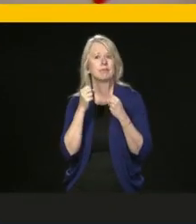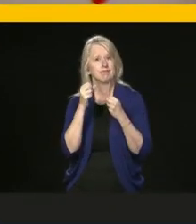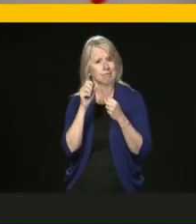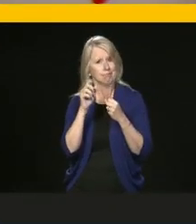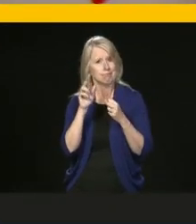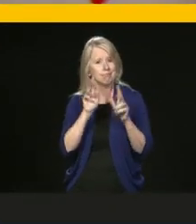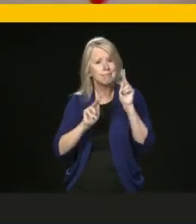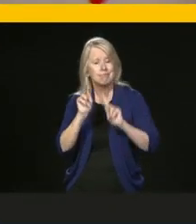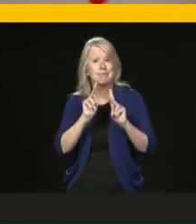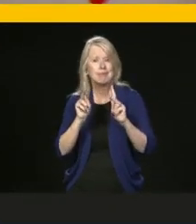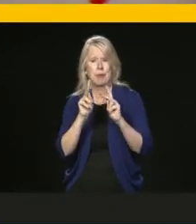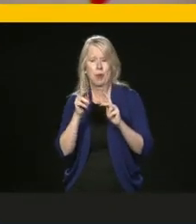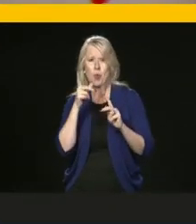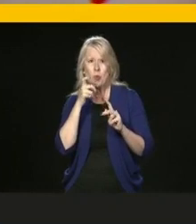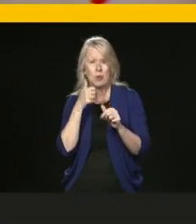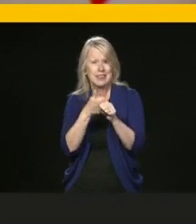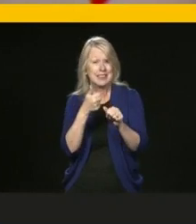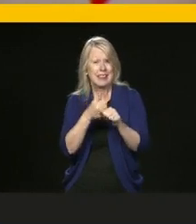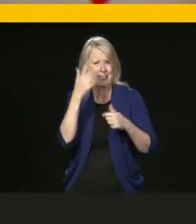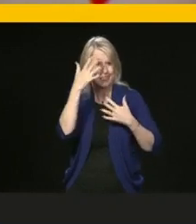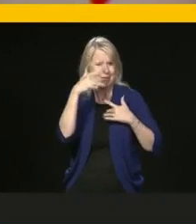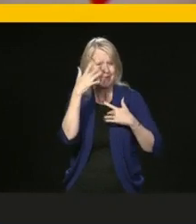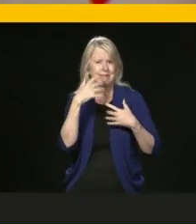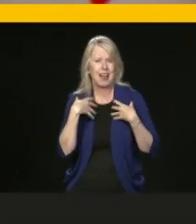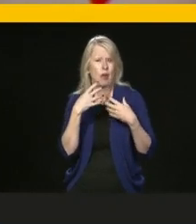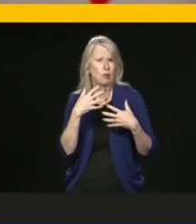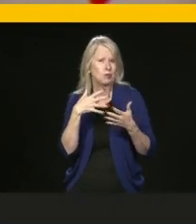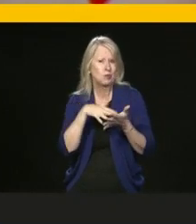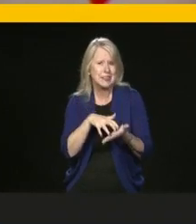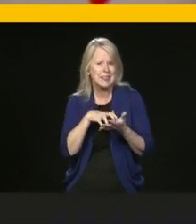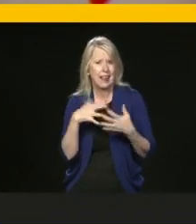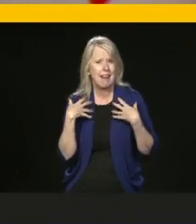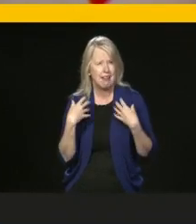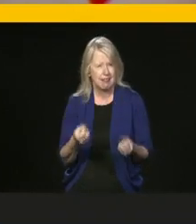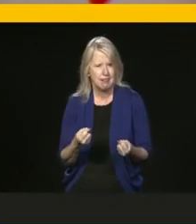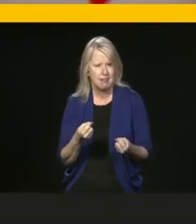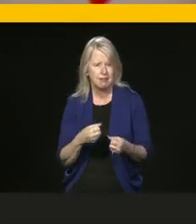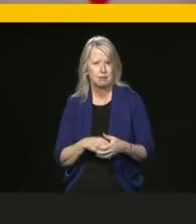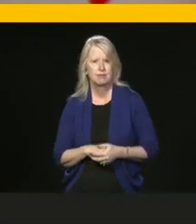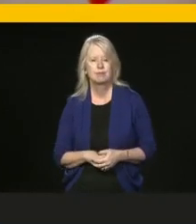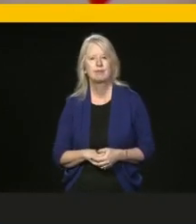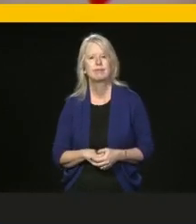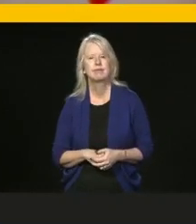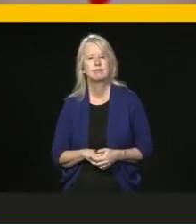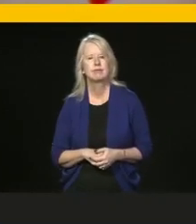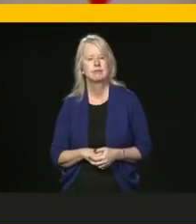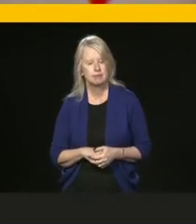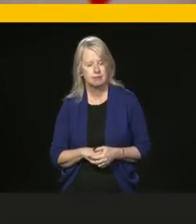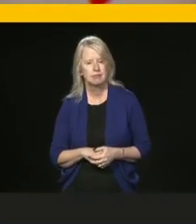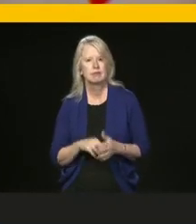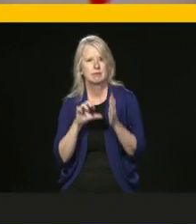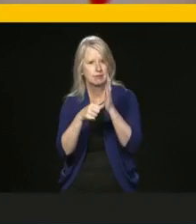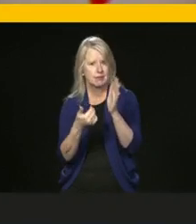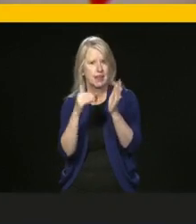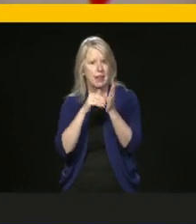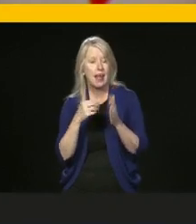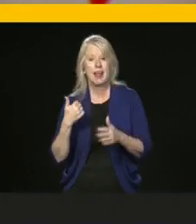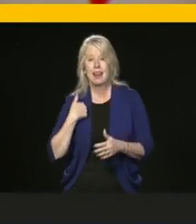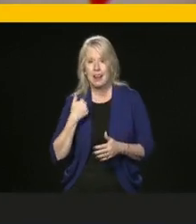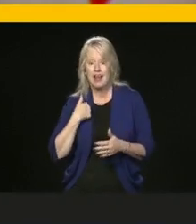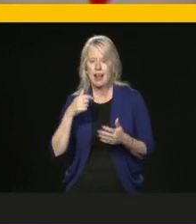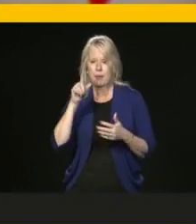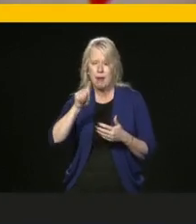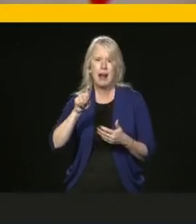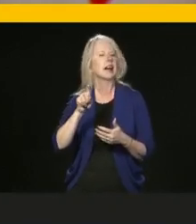Les Canadiens et Canadiennes doivent pratiquer la distanciation sociale et physique. Ceci signifie de rester